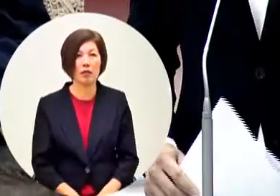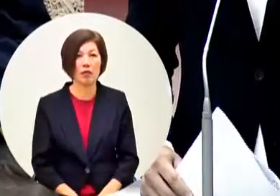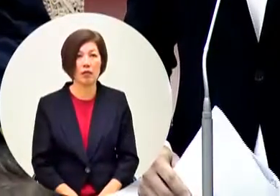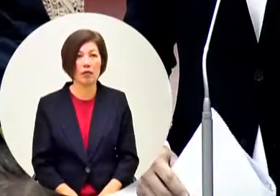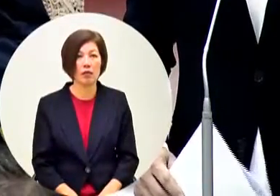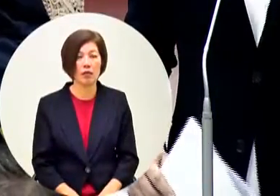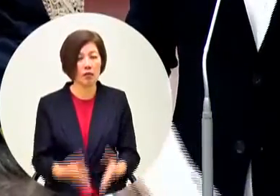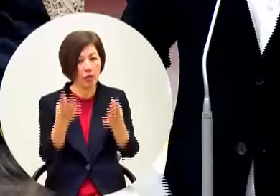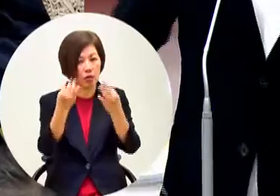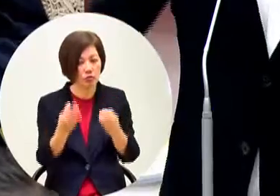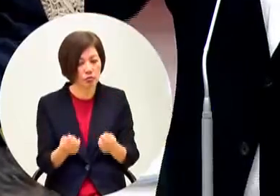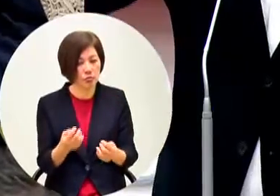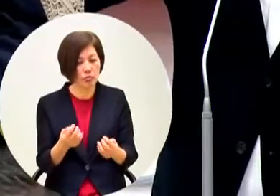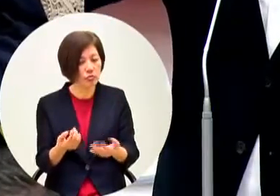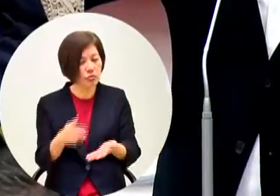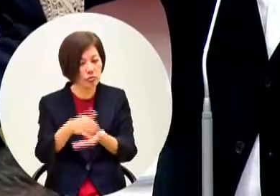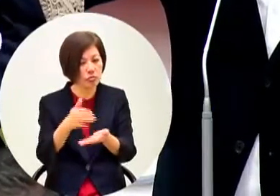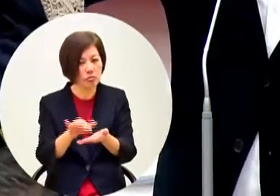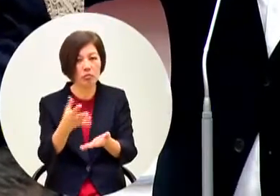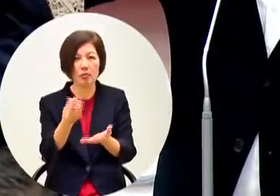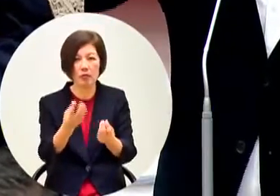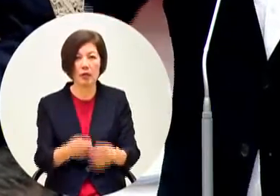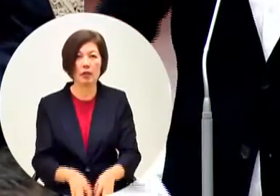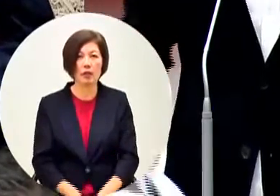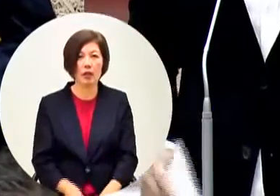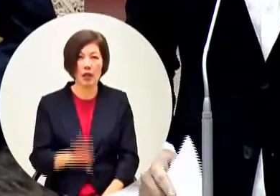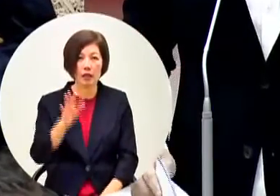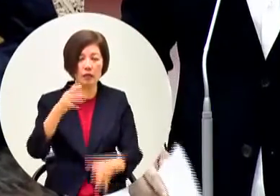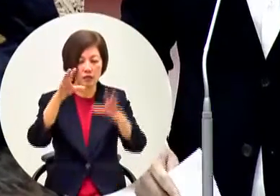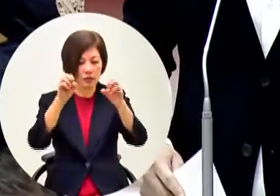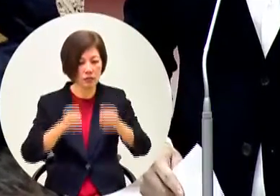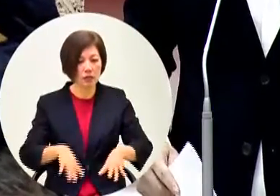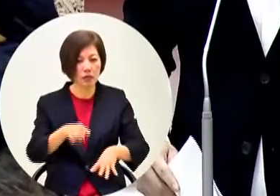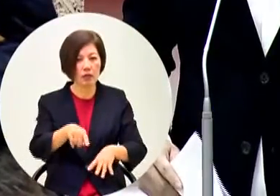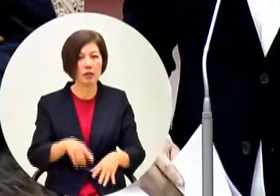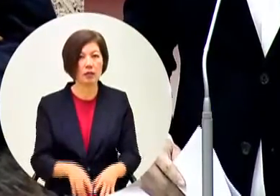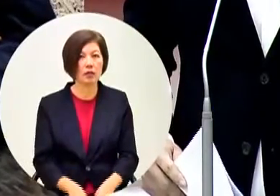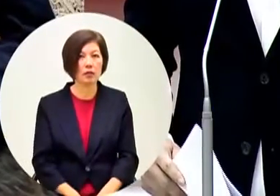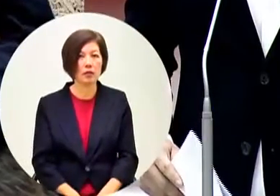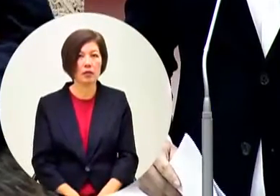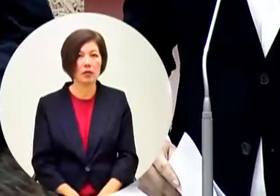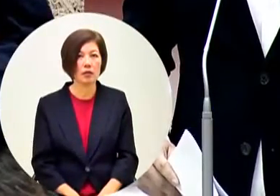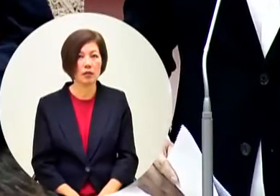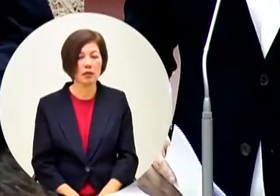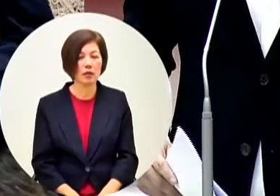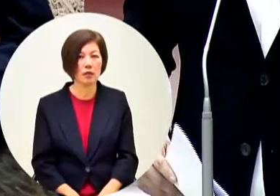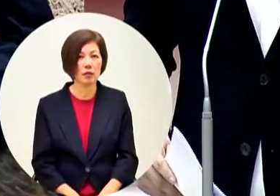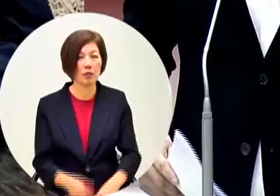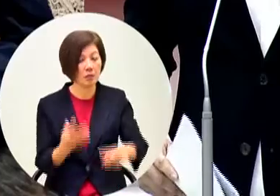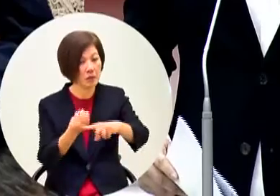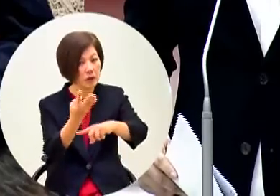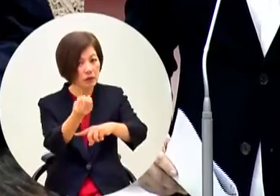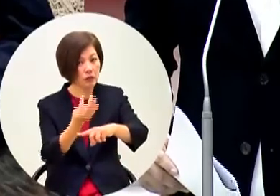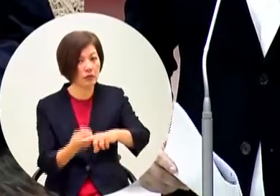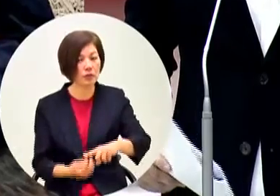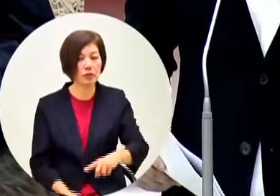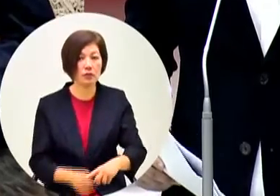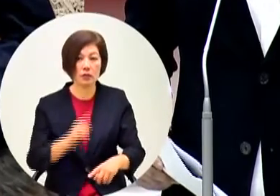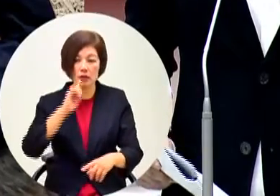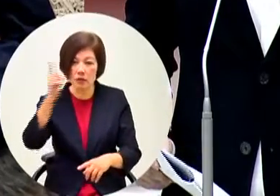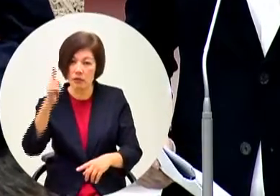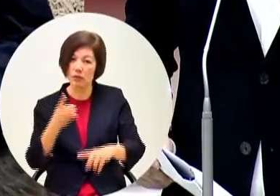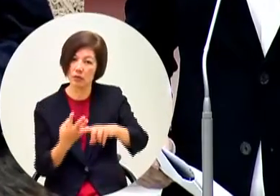数据有没有统计，但是那个拆除的原则应该是一定的。 大概有几成是属于因为检举案而来拆